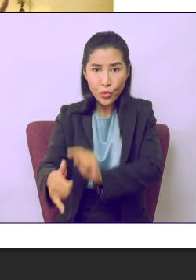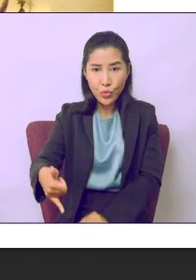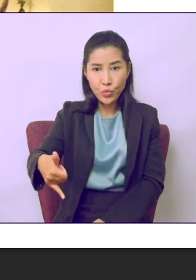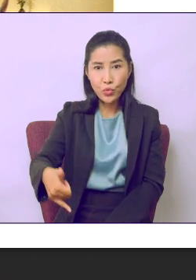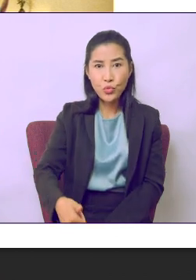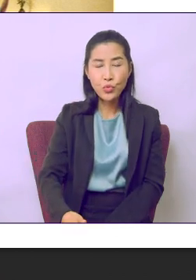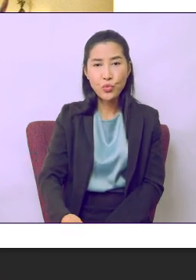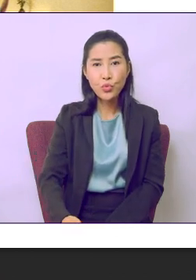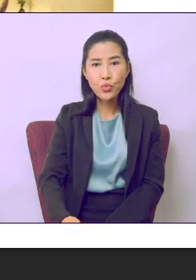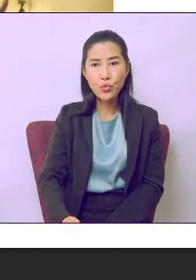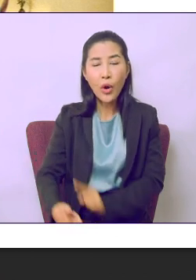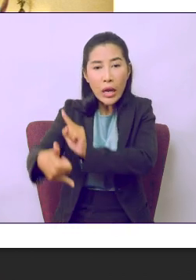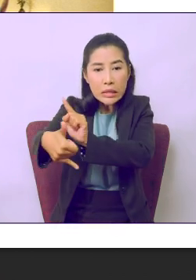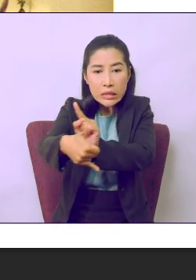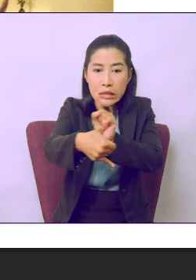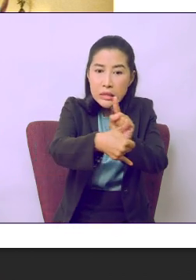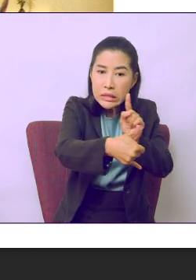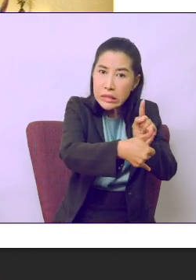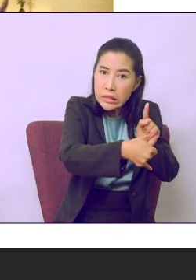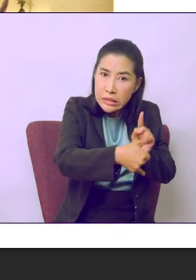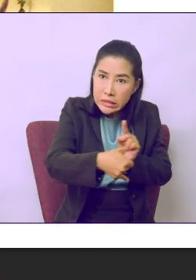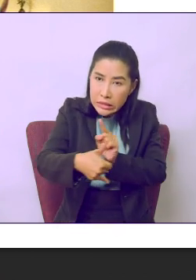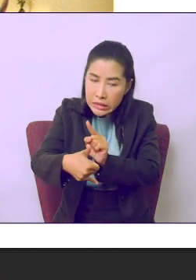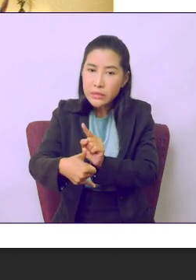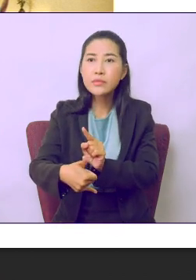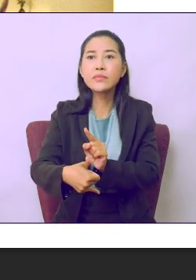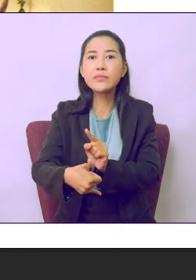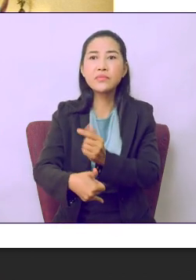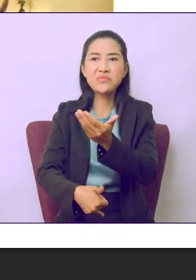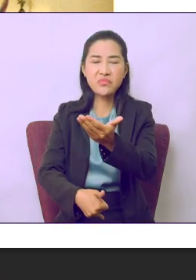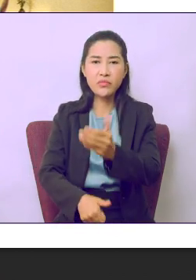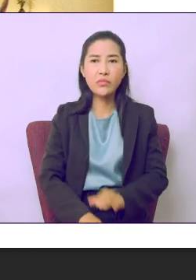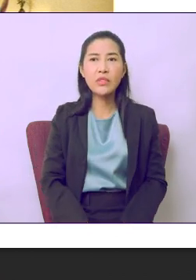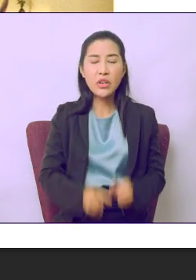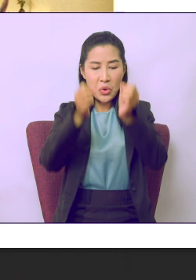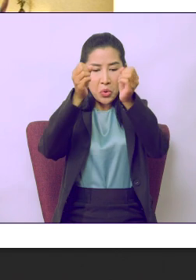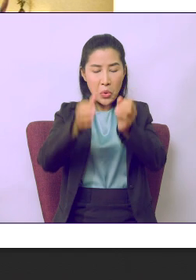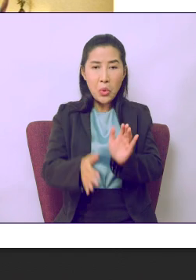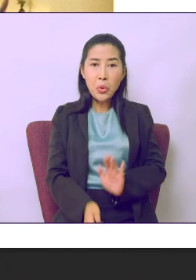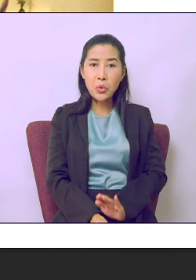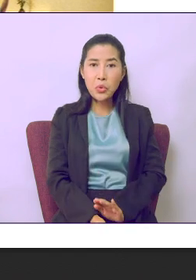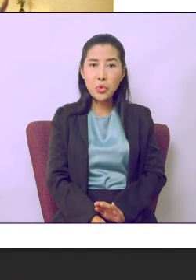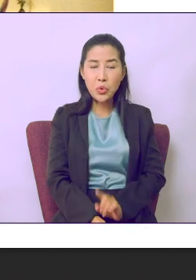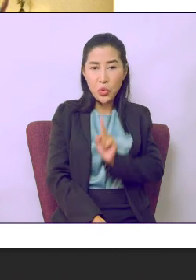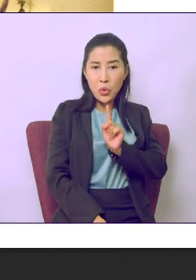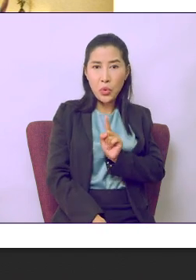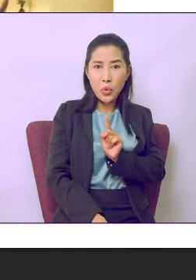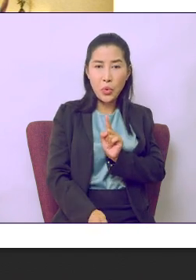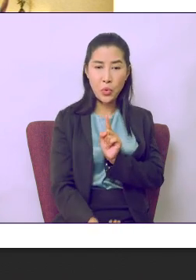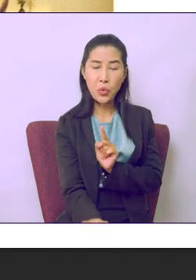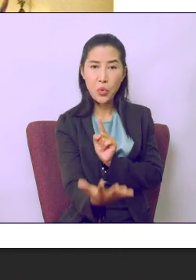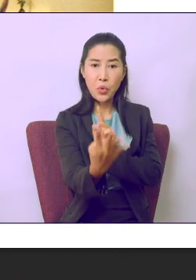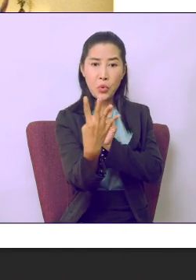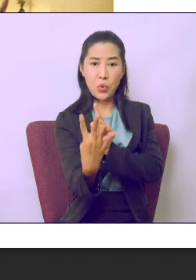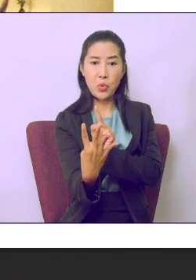เด็กออทิสติก 17คน 18คนนะครับผมจะอยู่ข้างหน้าเนาะแล้วผมดูผมอ่ะจะดูแลเด็กที่เขาตามผมได้